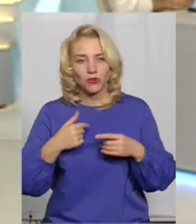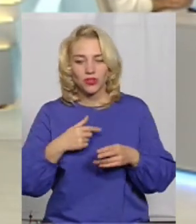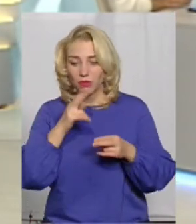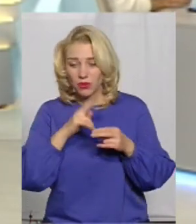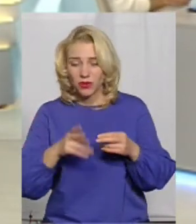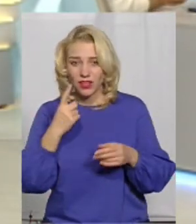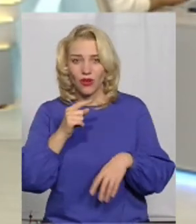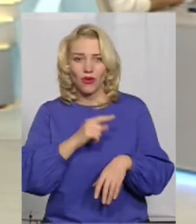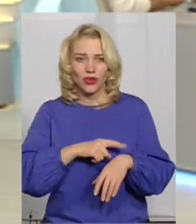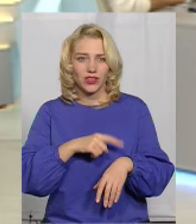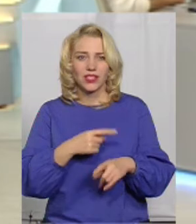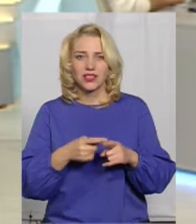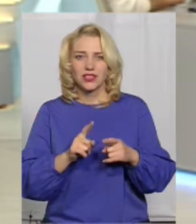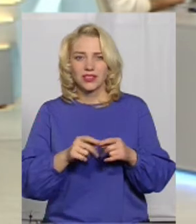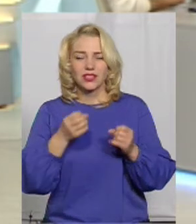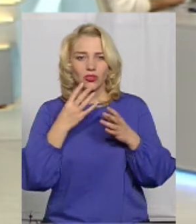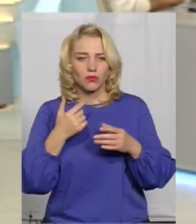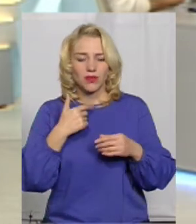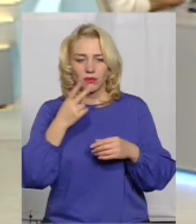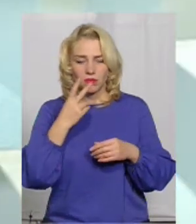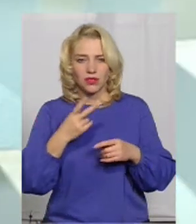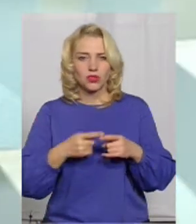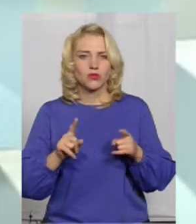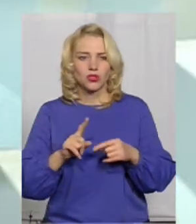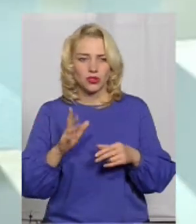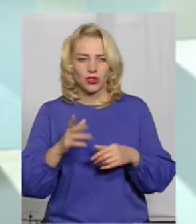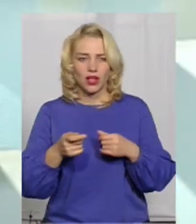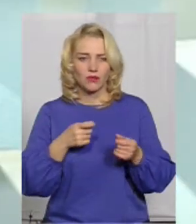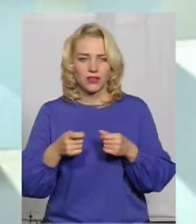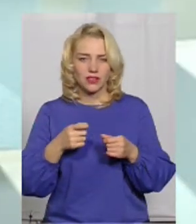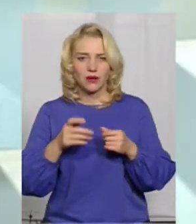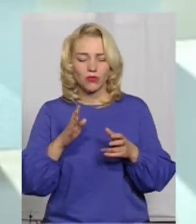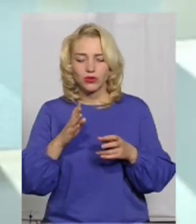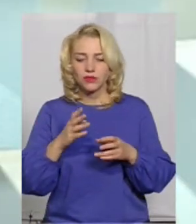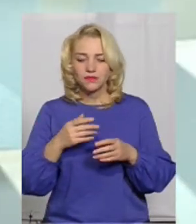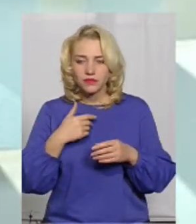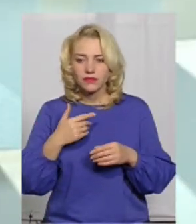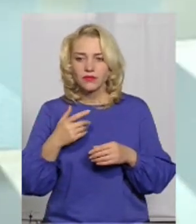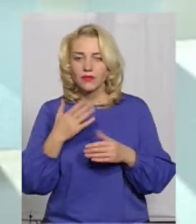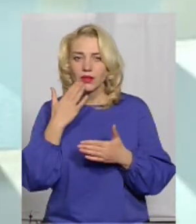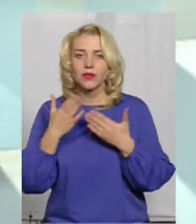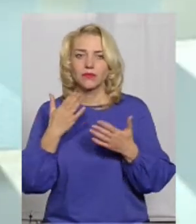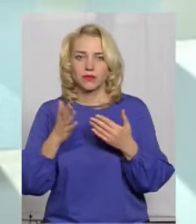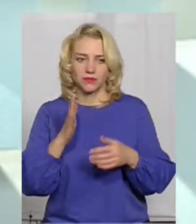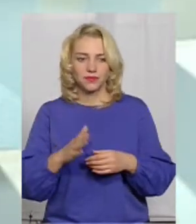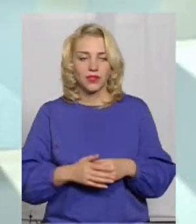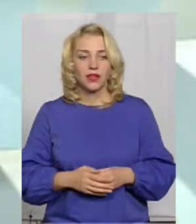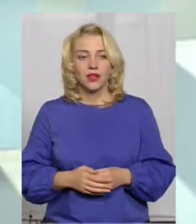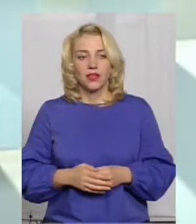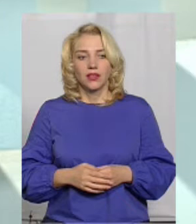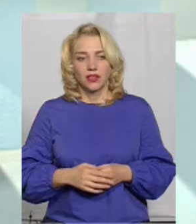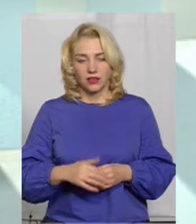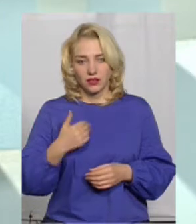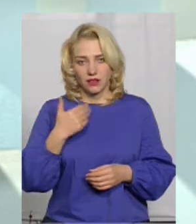мінімум на годину, і це буде дуже недобре, бо потім дуже багато адміністратора розгрібати директ. там, я вам скажу, що, знаєте, як то кажуть,